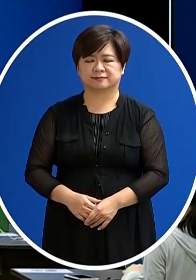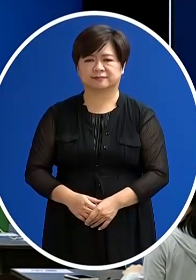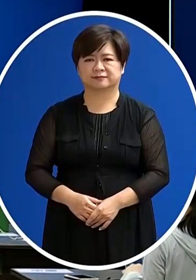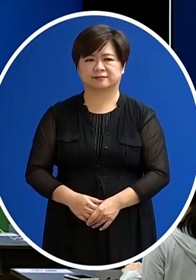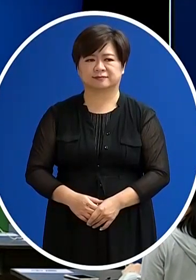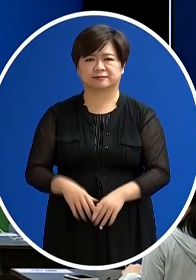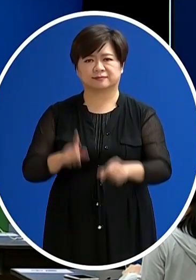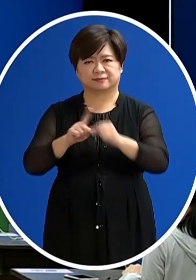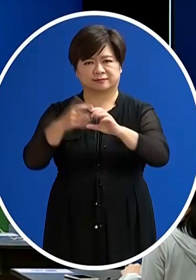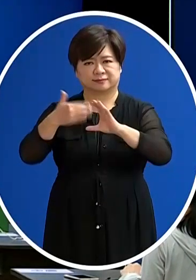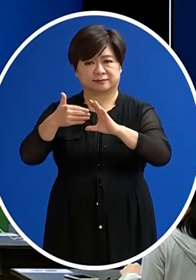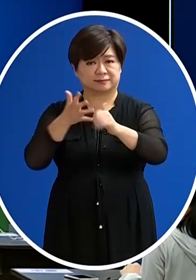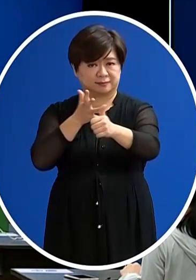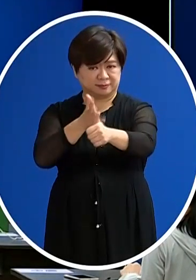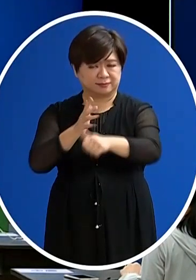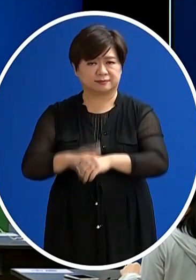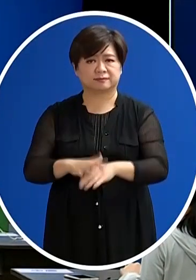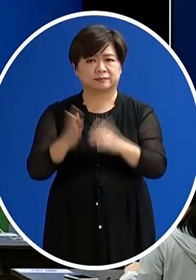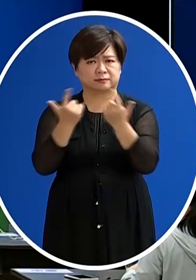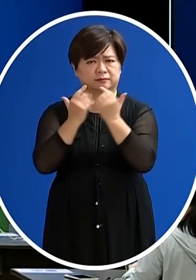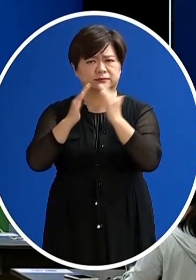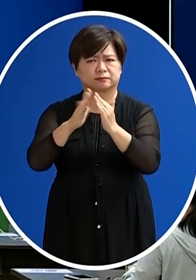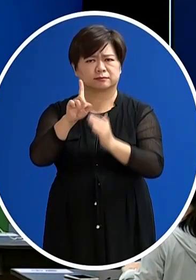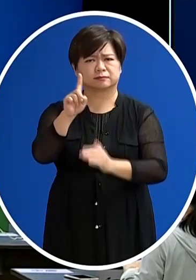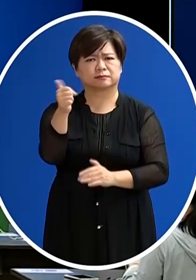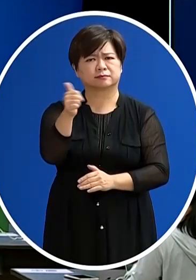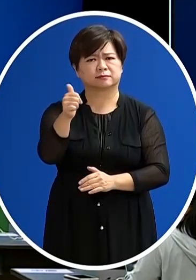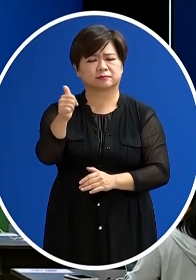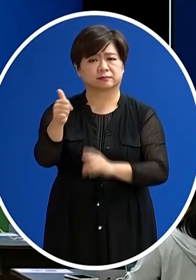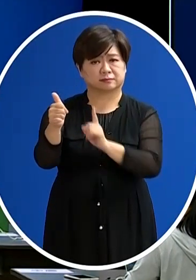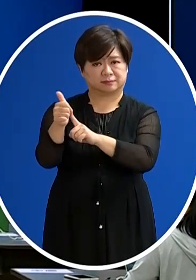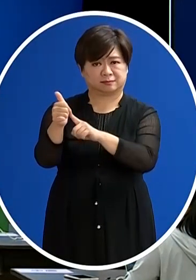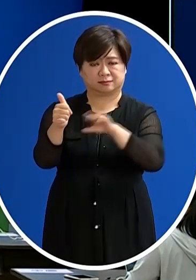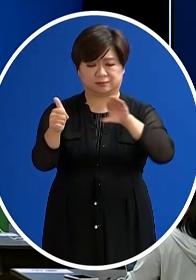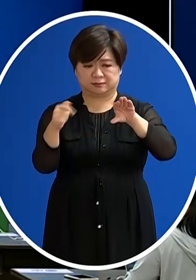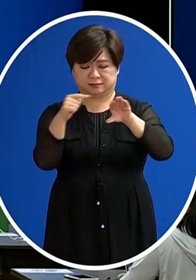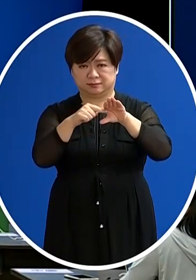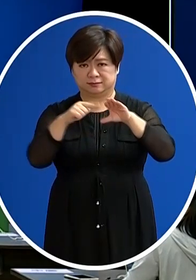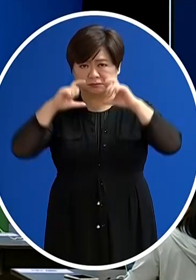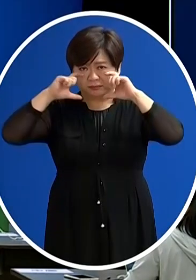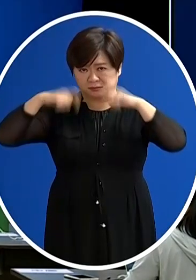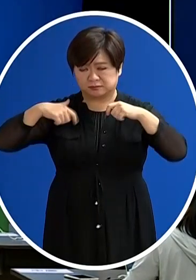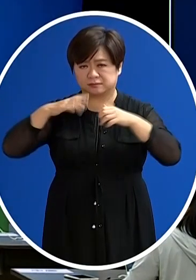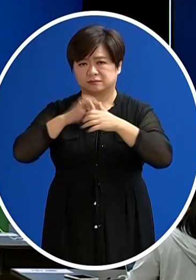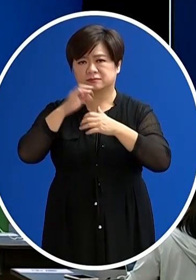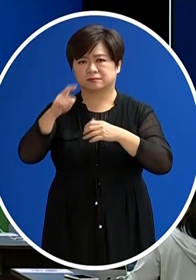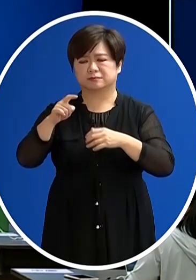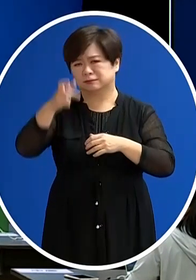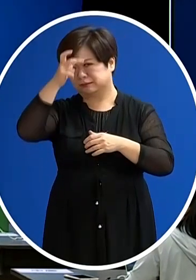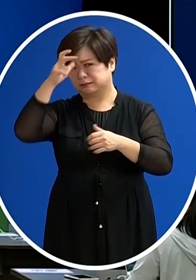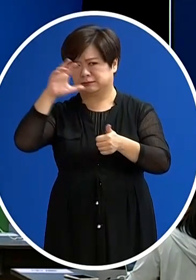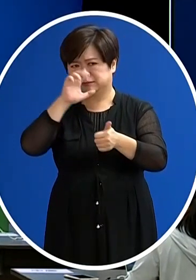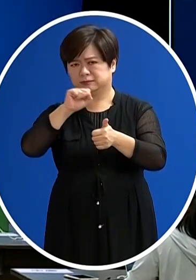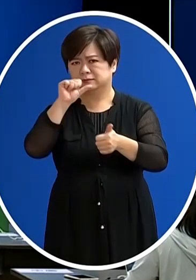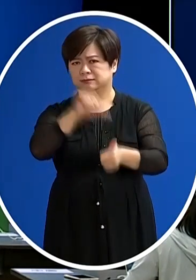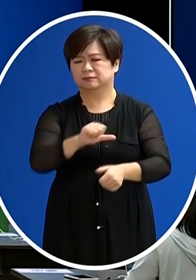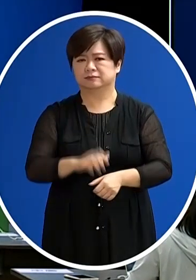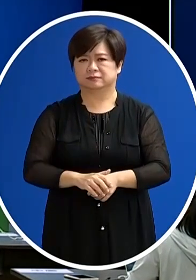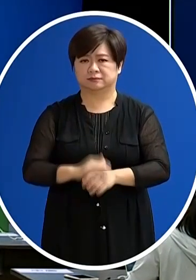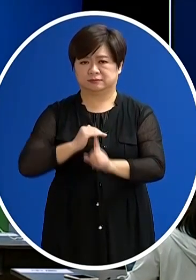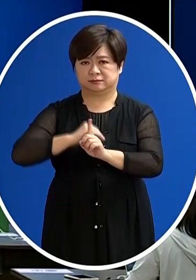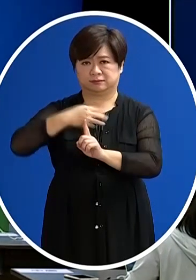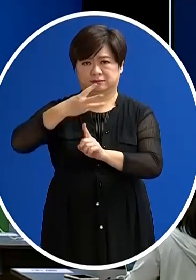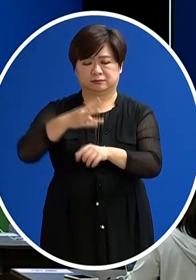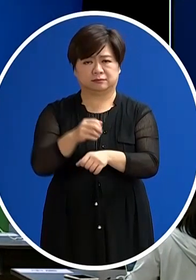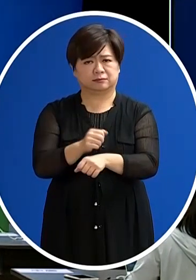主持人刚好中视提问，想请问台北市有一名男子指控在车内脱口罩喝水，结果被警察开罚单，所以三级警戒